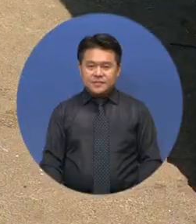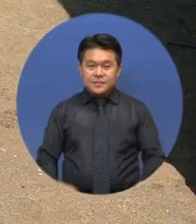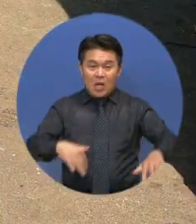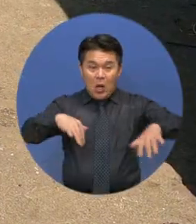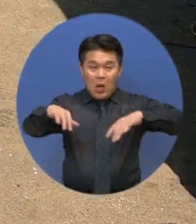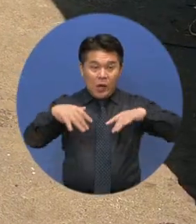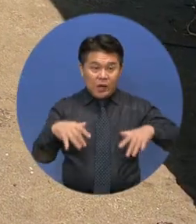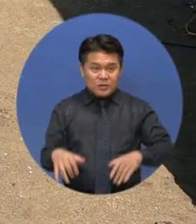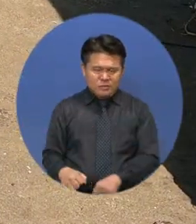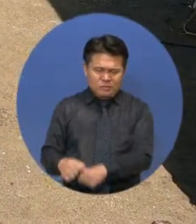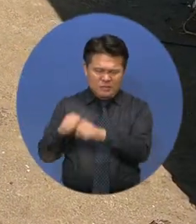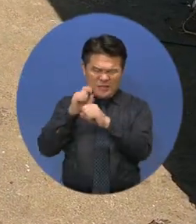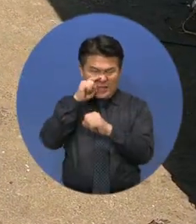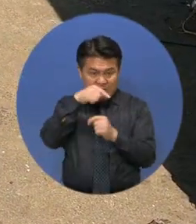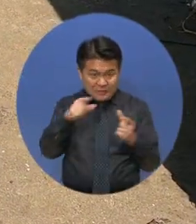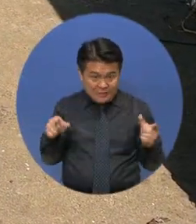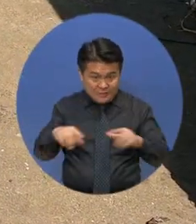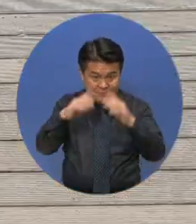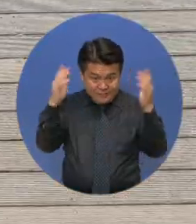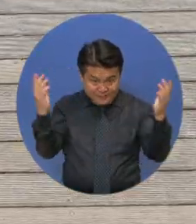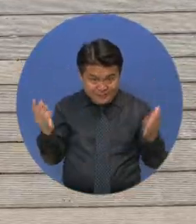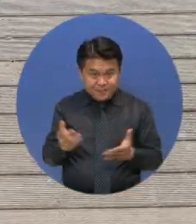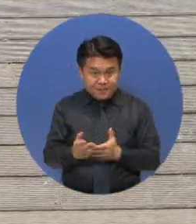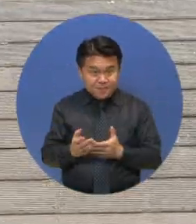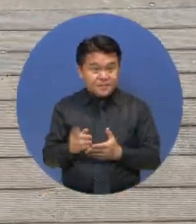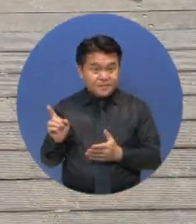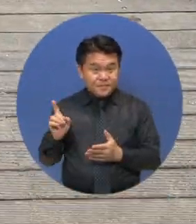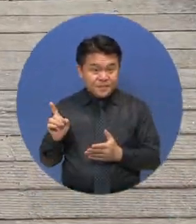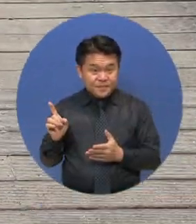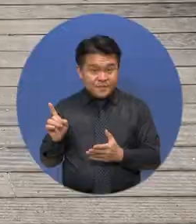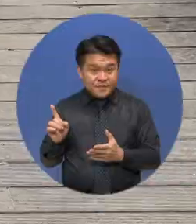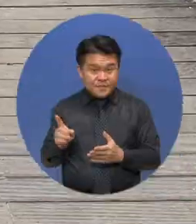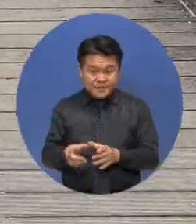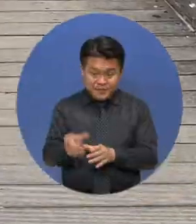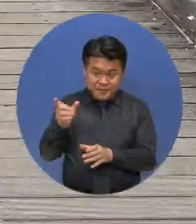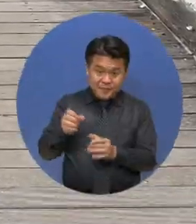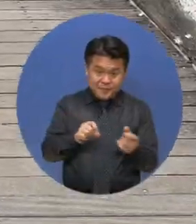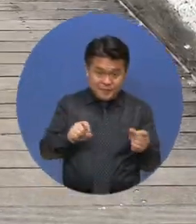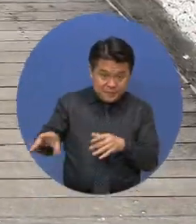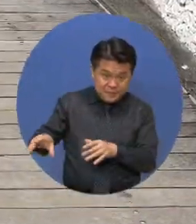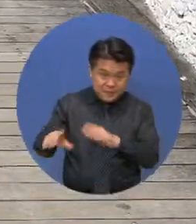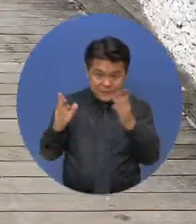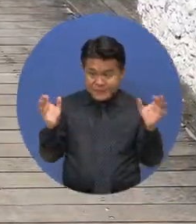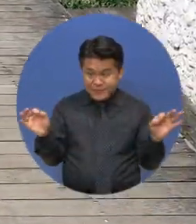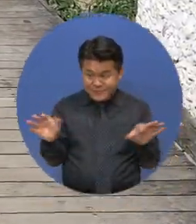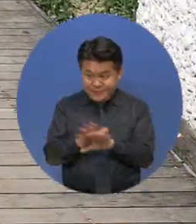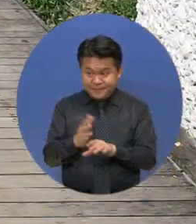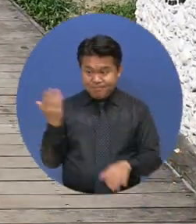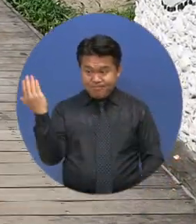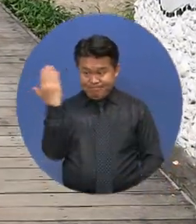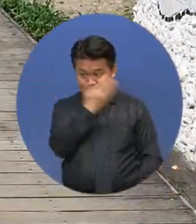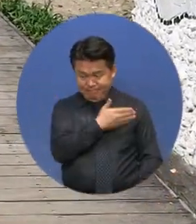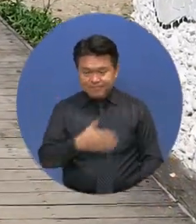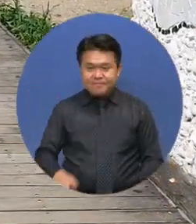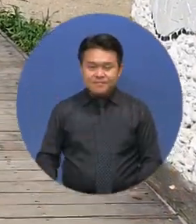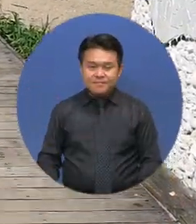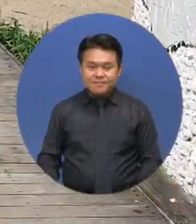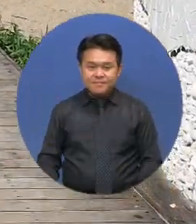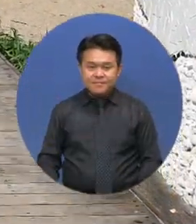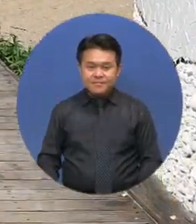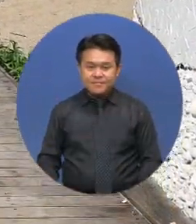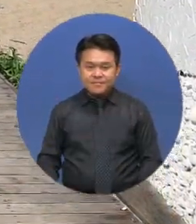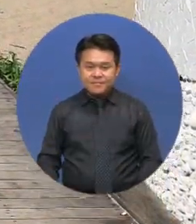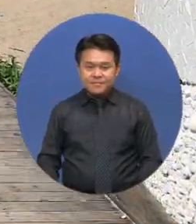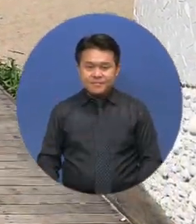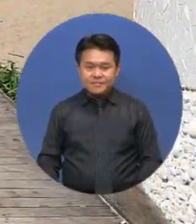길거리에 쌓여있던 쓰레기들도 관광객들이 버린 일회용기들도 보이지 않는 깨끗한 모습이었습니다.